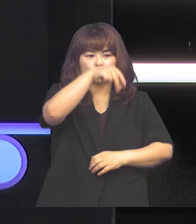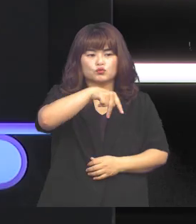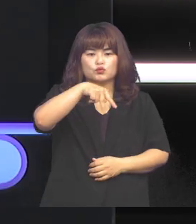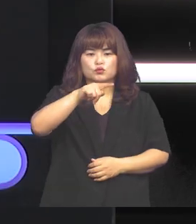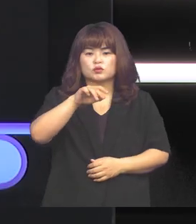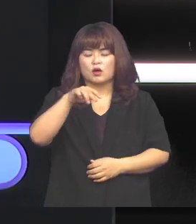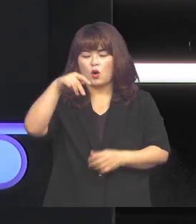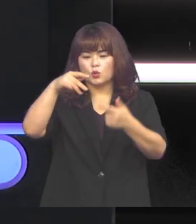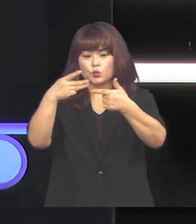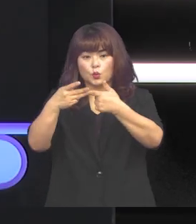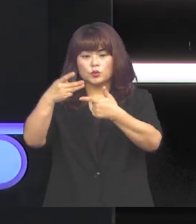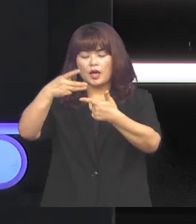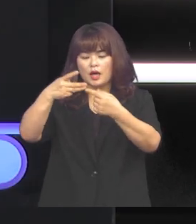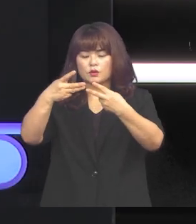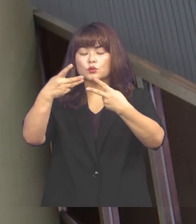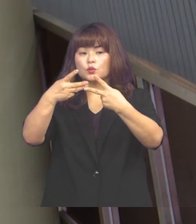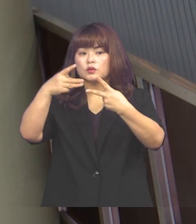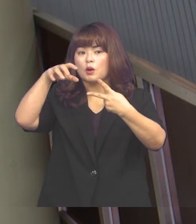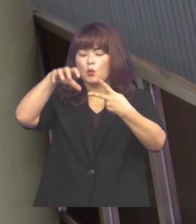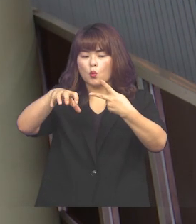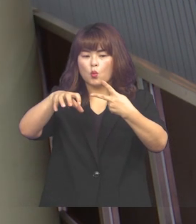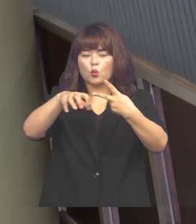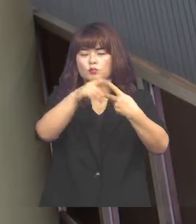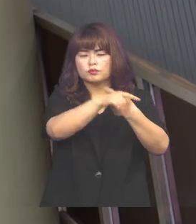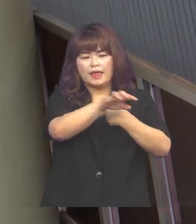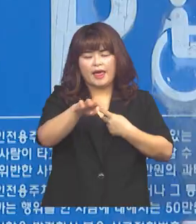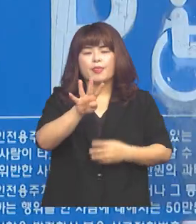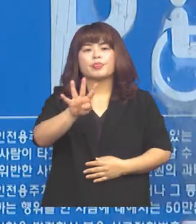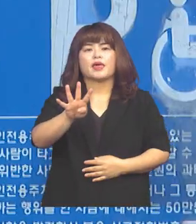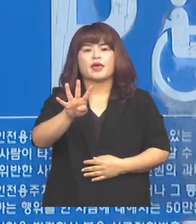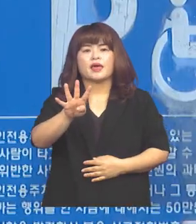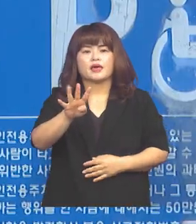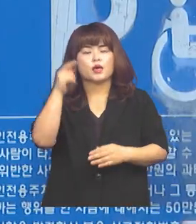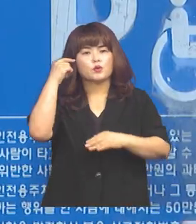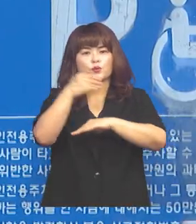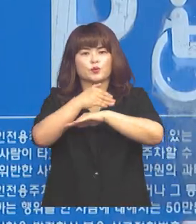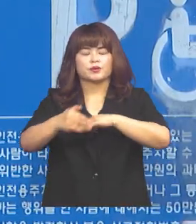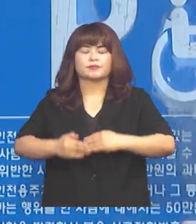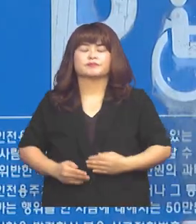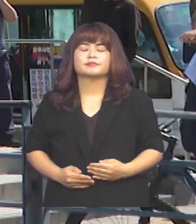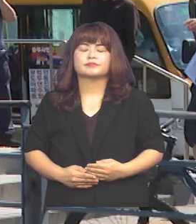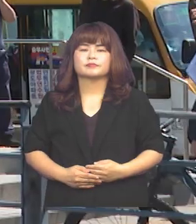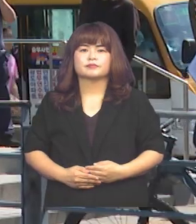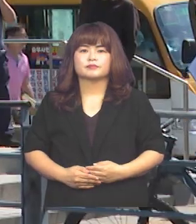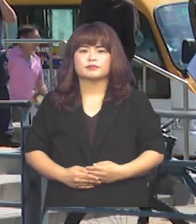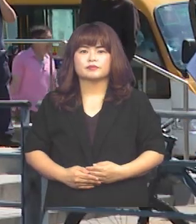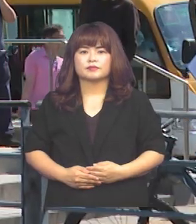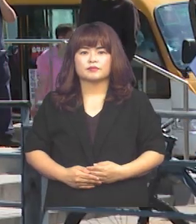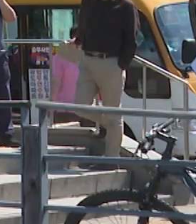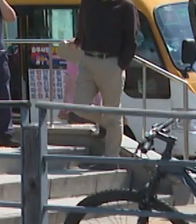동탄 구간은 수서, 성남, 구성, 동탄 등 4개 역으로 구성됐습니다.